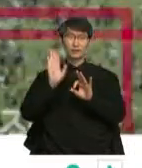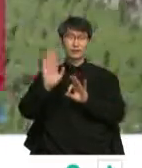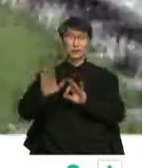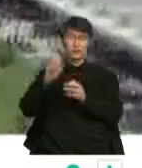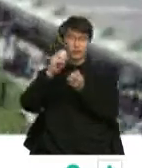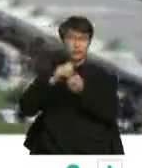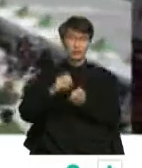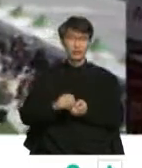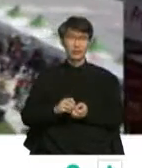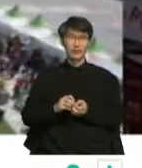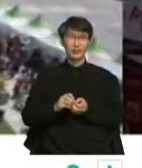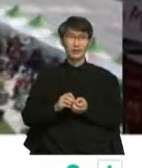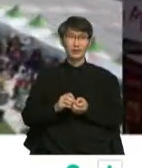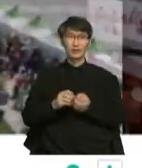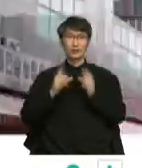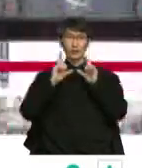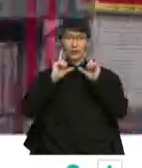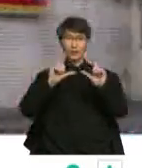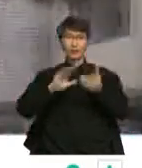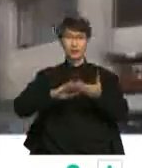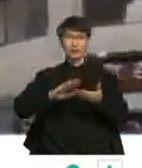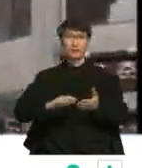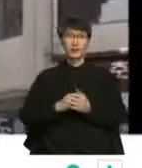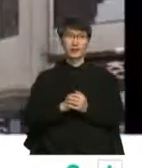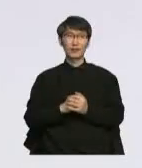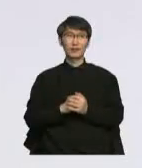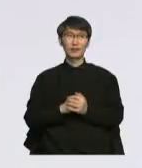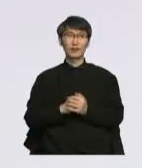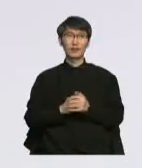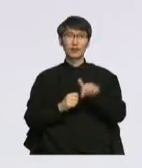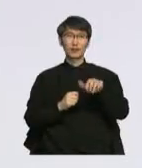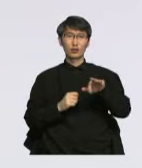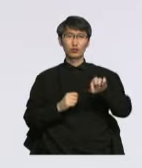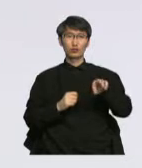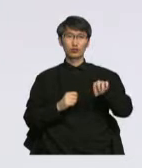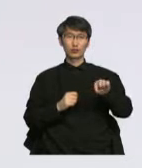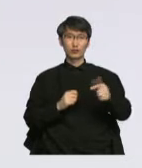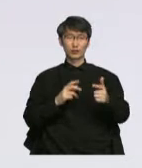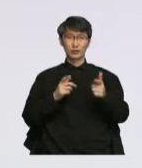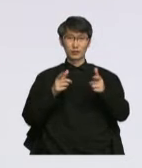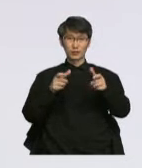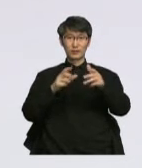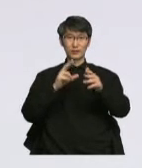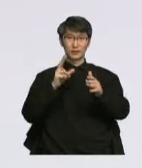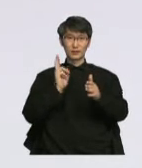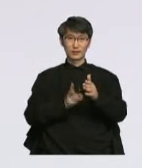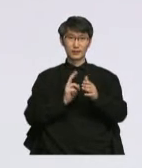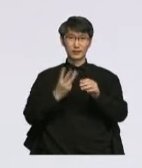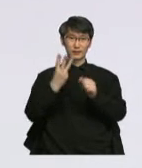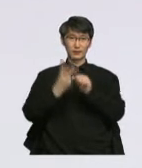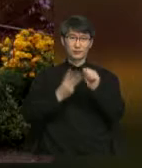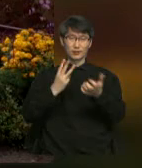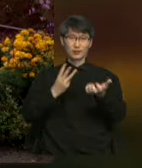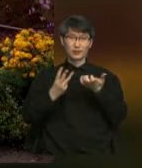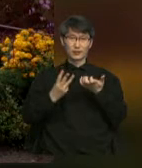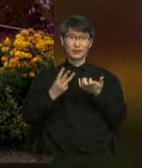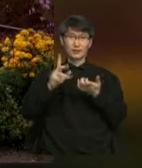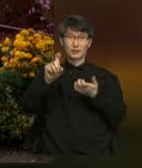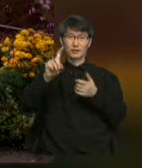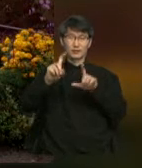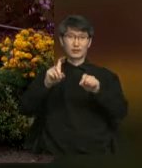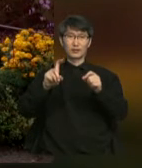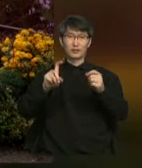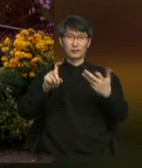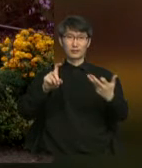유산을 이달의 미래 유산으로 선정하고 있습니다. 경춘선 폐철도 노선은 3년 전 11월 18일에 전